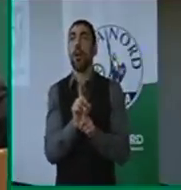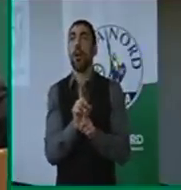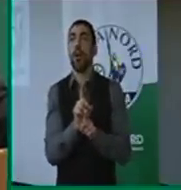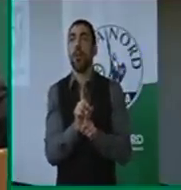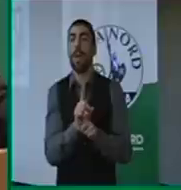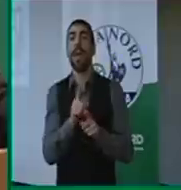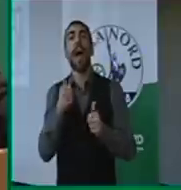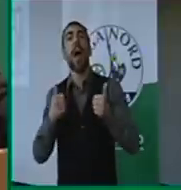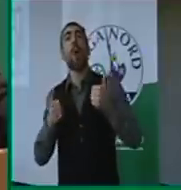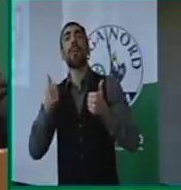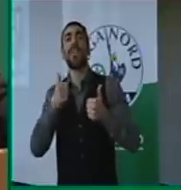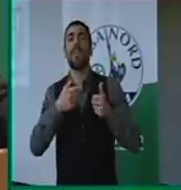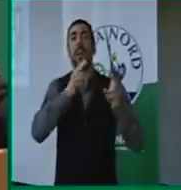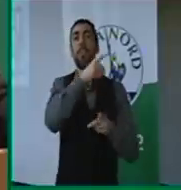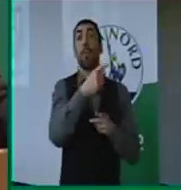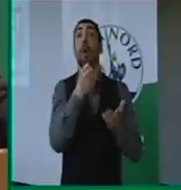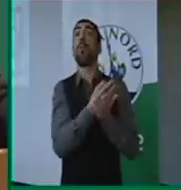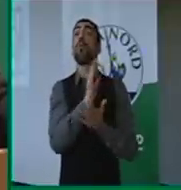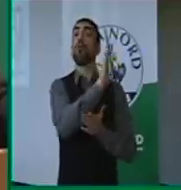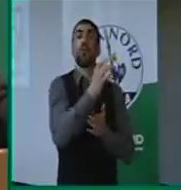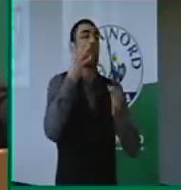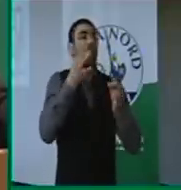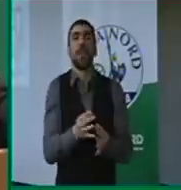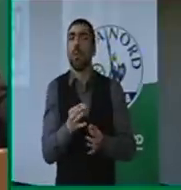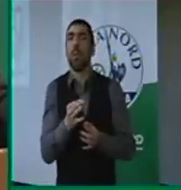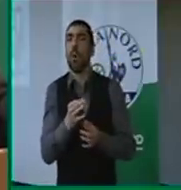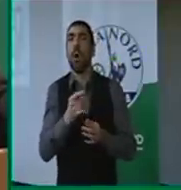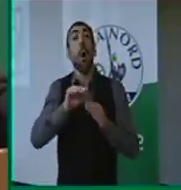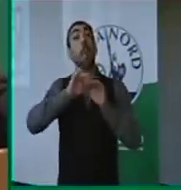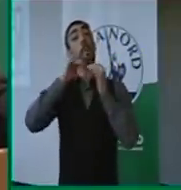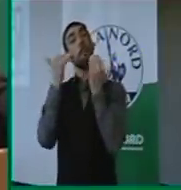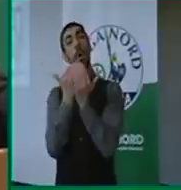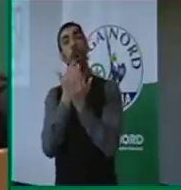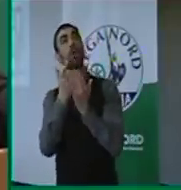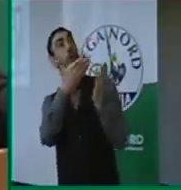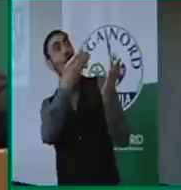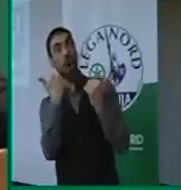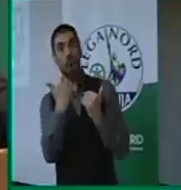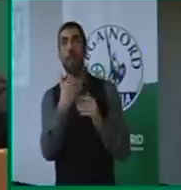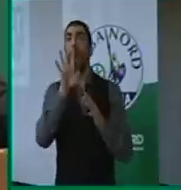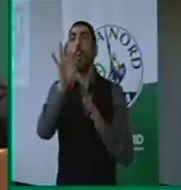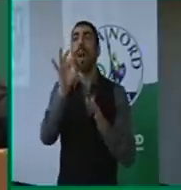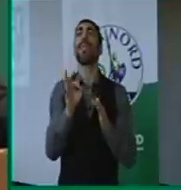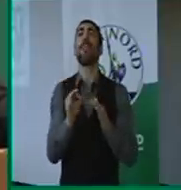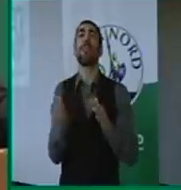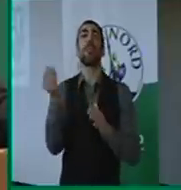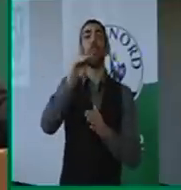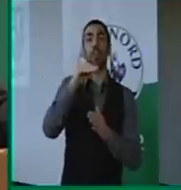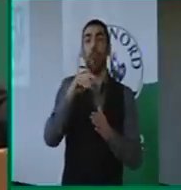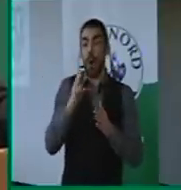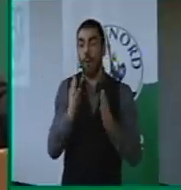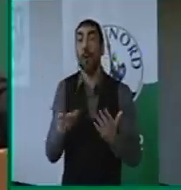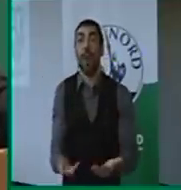termini di competitività i suoi prodotti costeranno per tutto il mondo il 40% in più di quello che costano